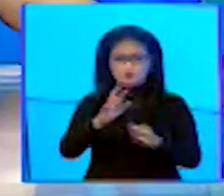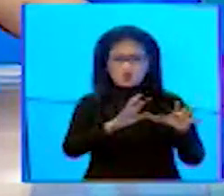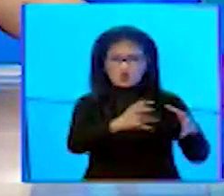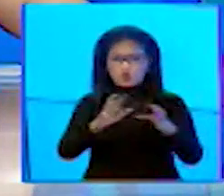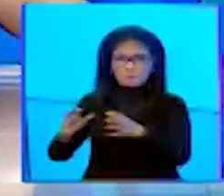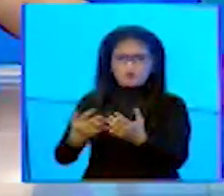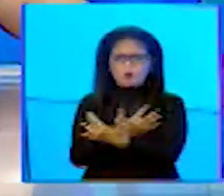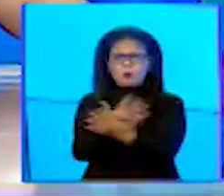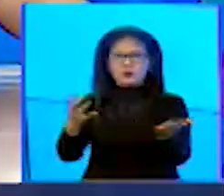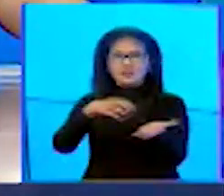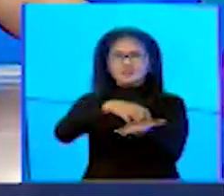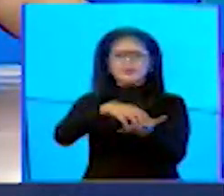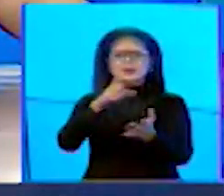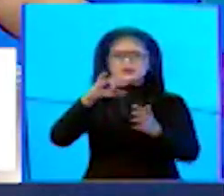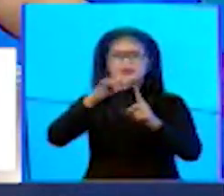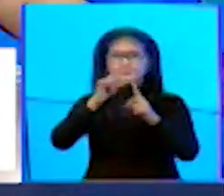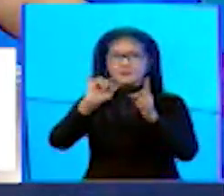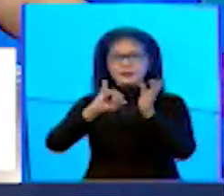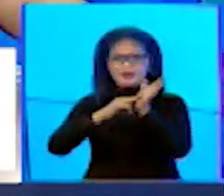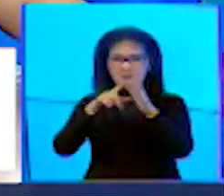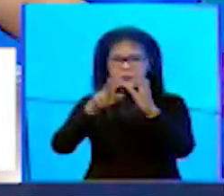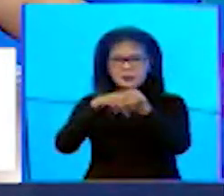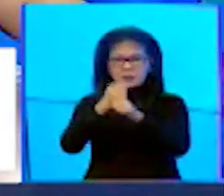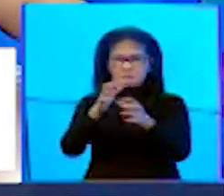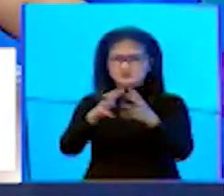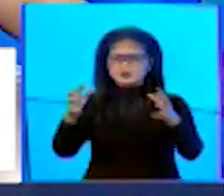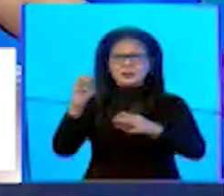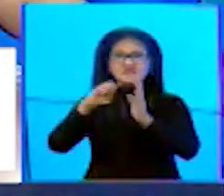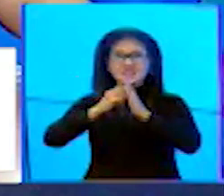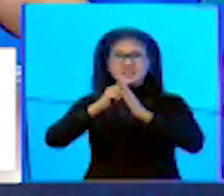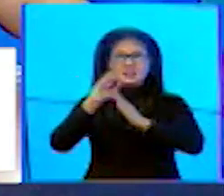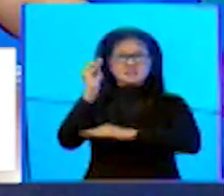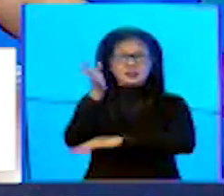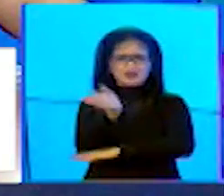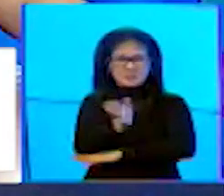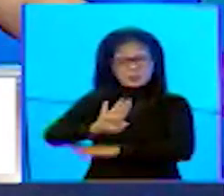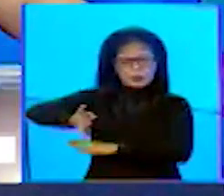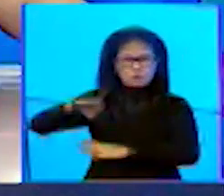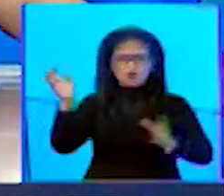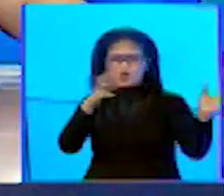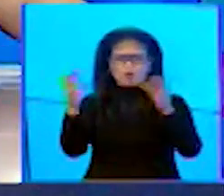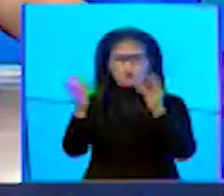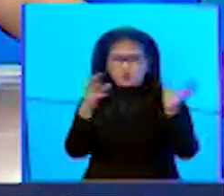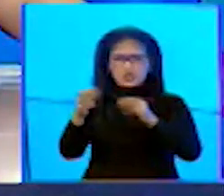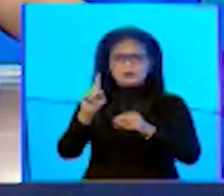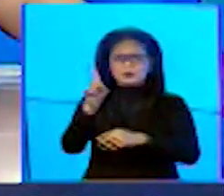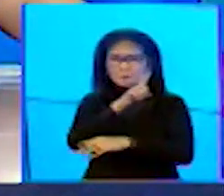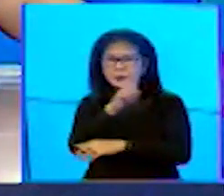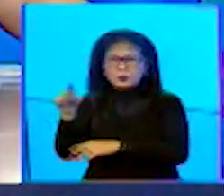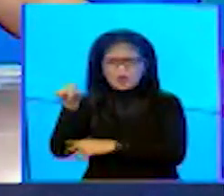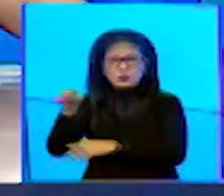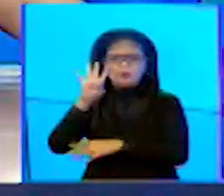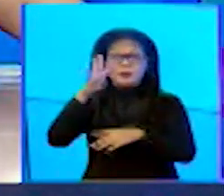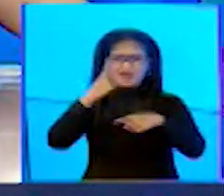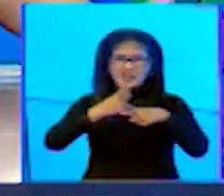Pemirsa, dua kelompok warga di kawasan Cipinang Besar Utara Jatinegara, Jakarta Timur terlibat tawuran. Dalam sepekan telah terjadi 4 kali tawuran tanpa adanya